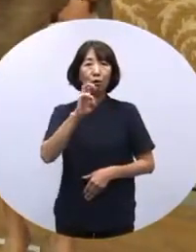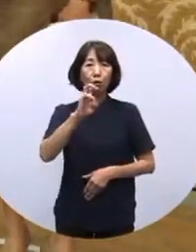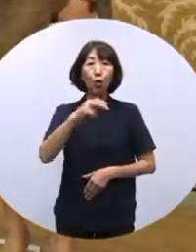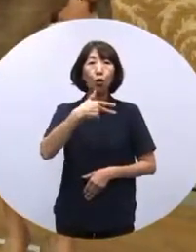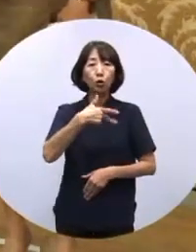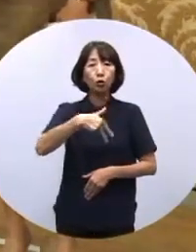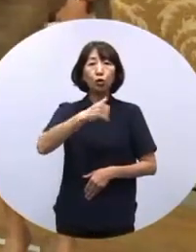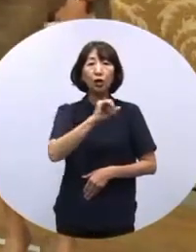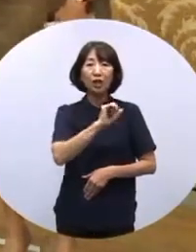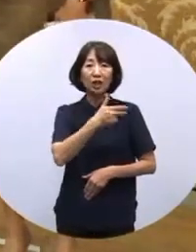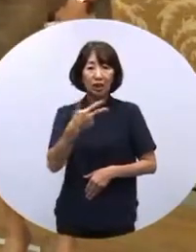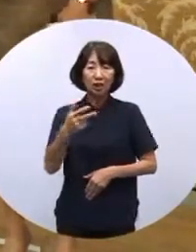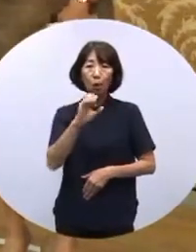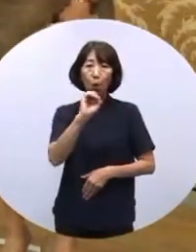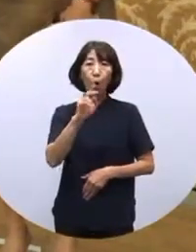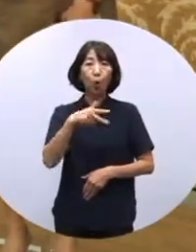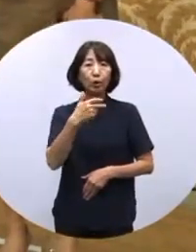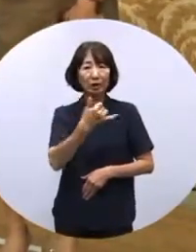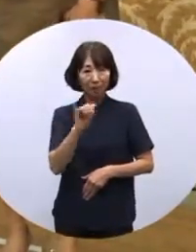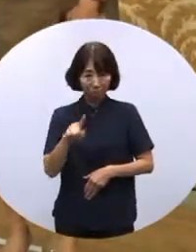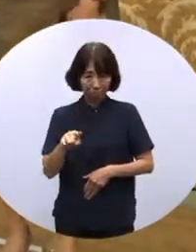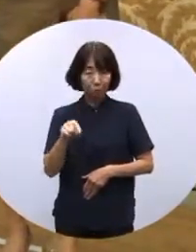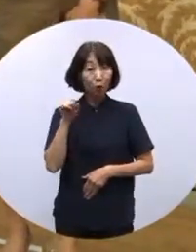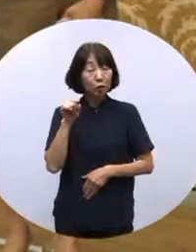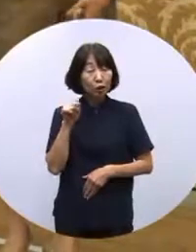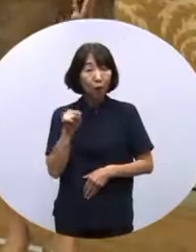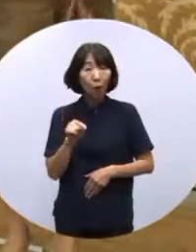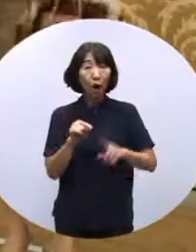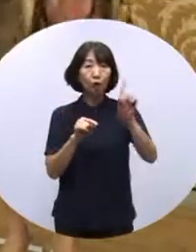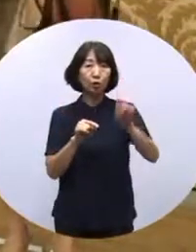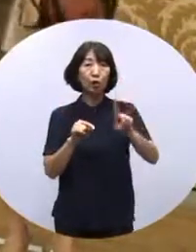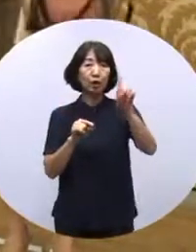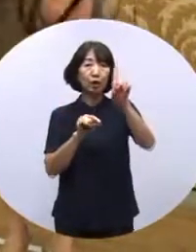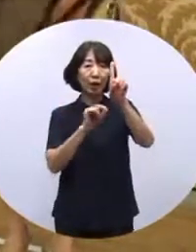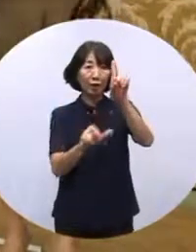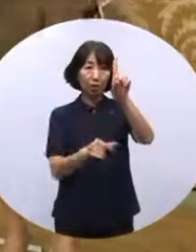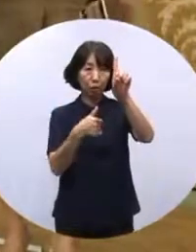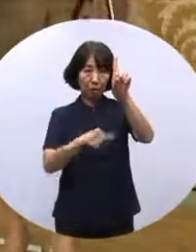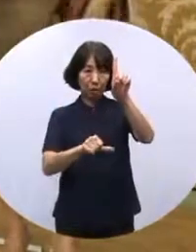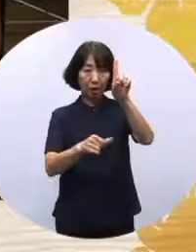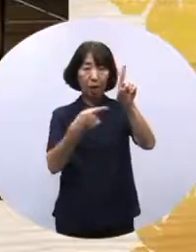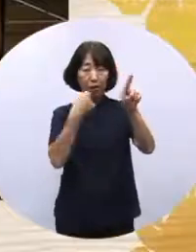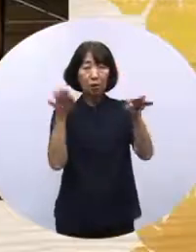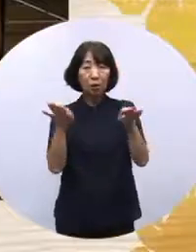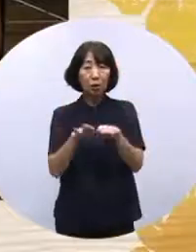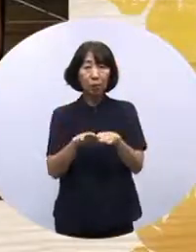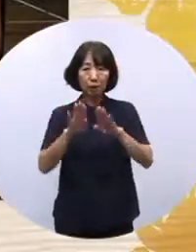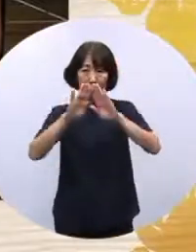こちらの展覧会は11月5日日曜日まで開催されています。